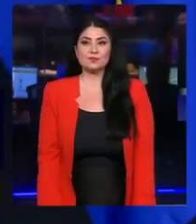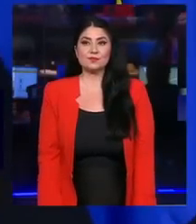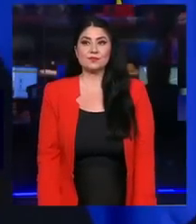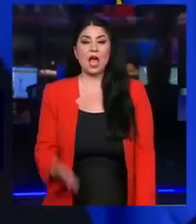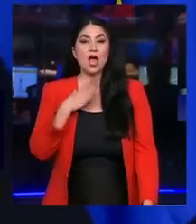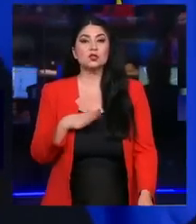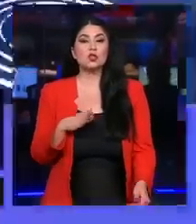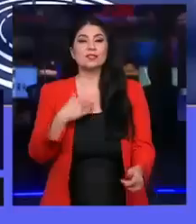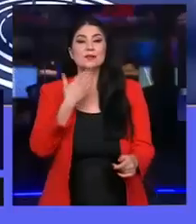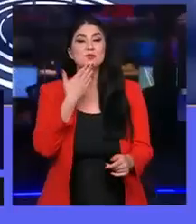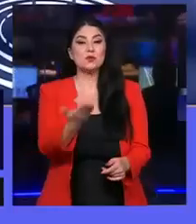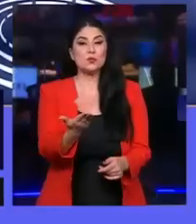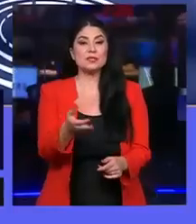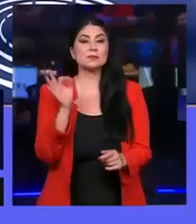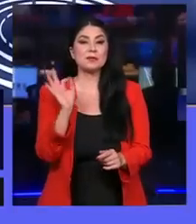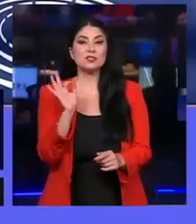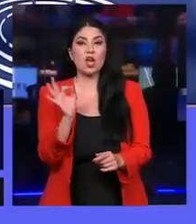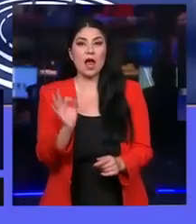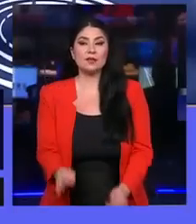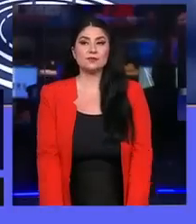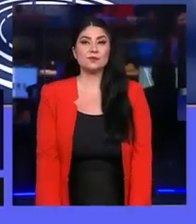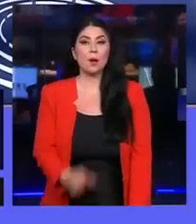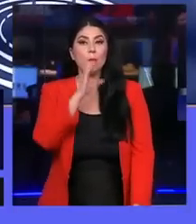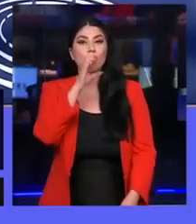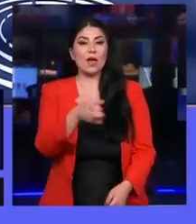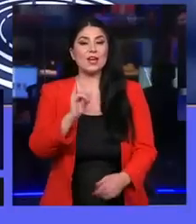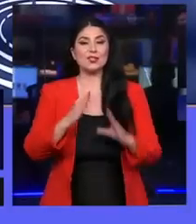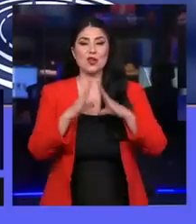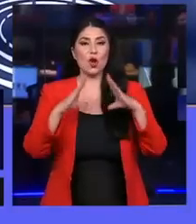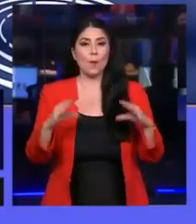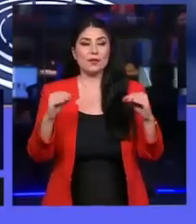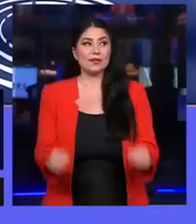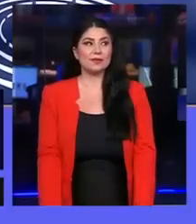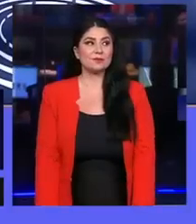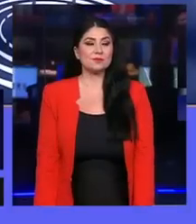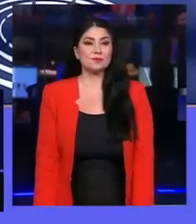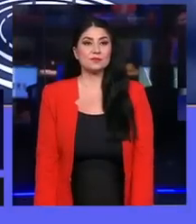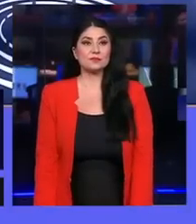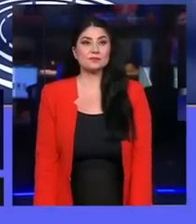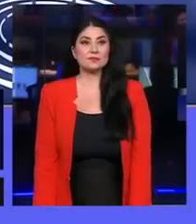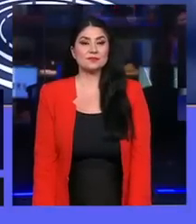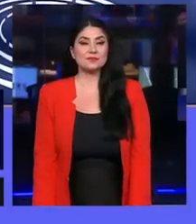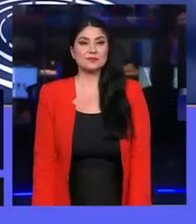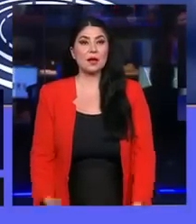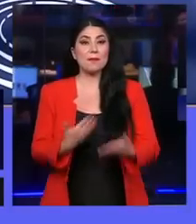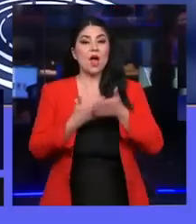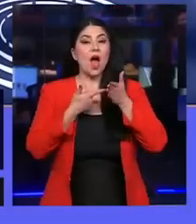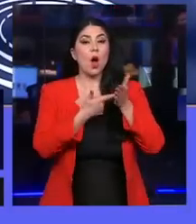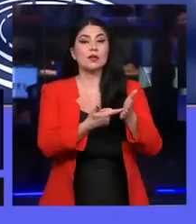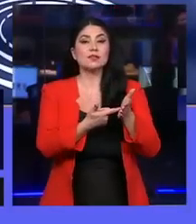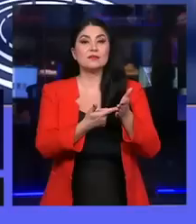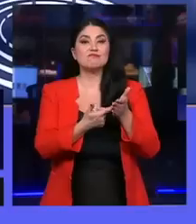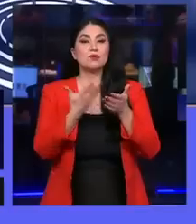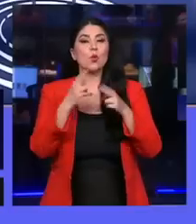Aș dori aici să mulțumesc în mod special Bulgariei și României, pentru că au arătat calea